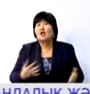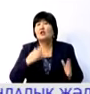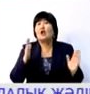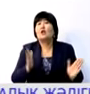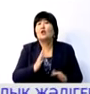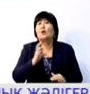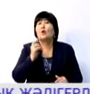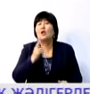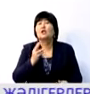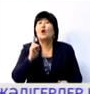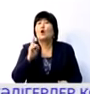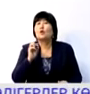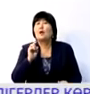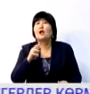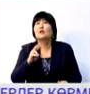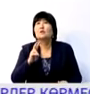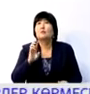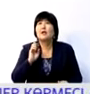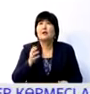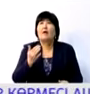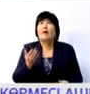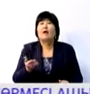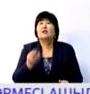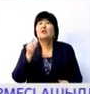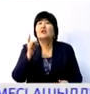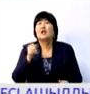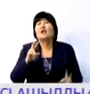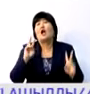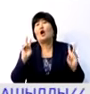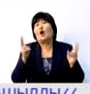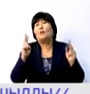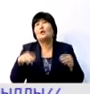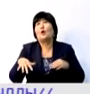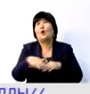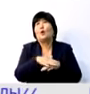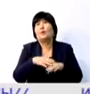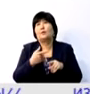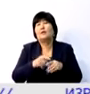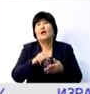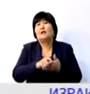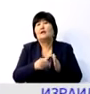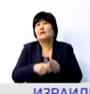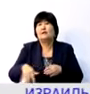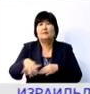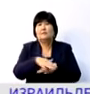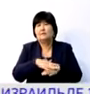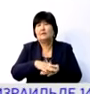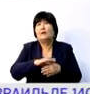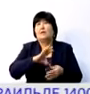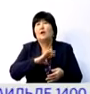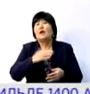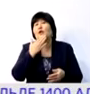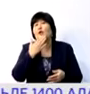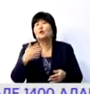Күләштар өлең айтса, Құрманбектер мысалға, ал Шара билеп көрермен деген енді залда ине шаншар орын болған жоқ. Ең